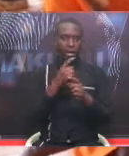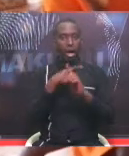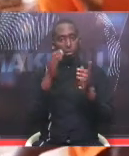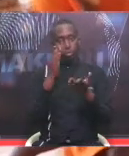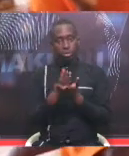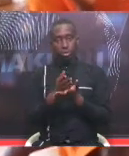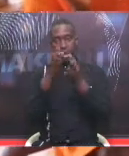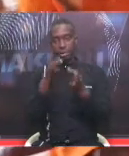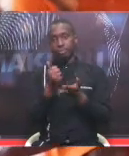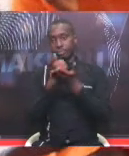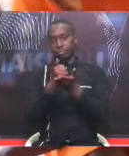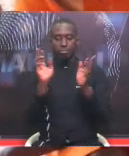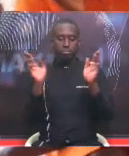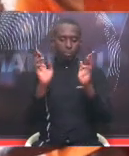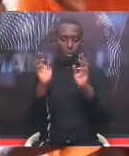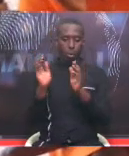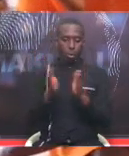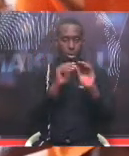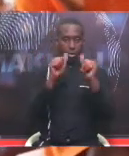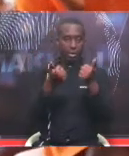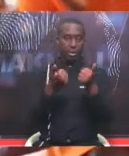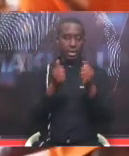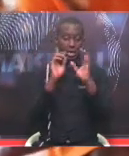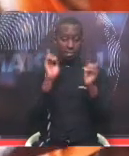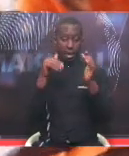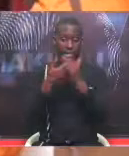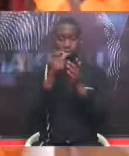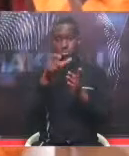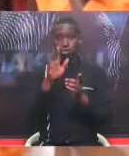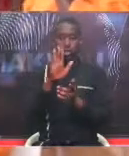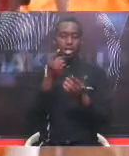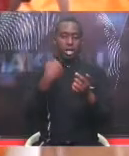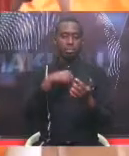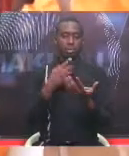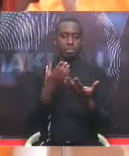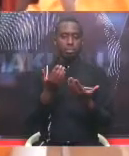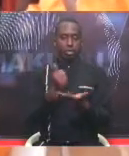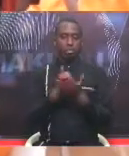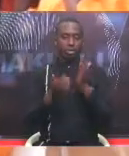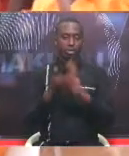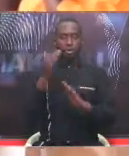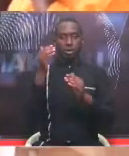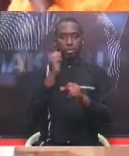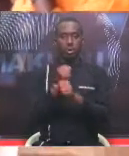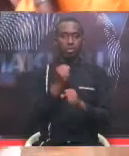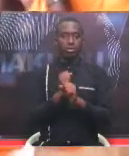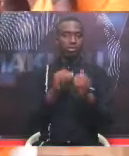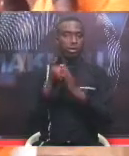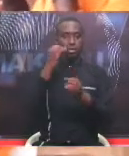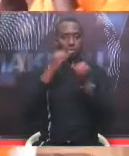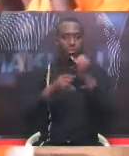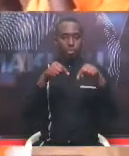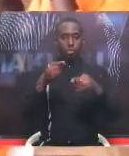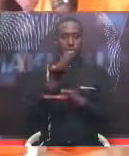byukuri nicyo bidufasha no kubitegura neza yahageza agahita abonana n'umuntu we natwe biradufasha bikihutisha akazi Tugana ku musozo